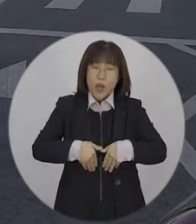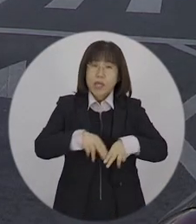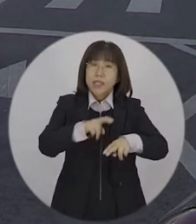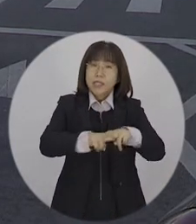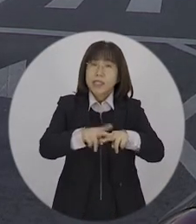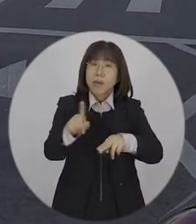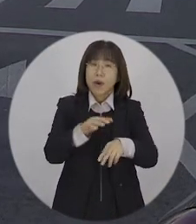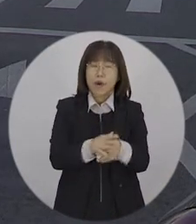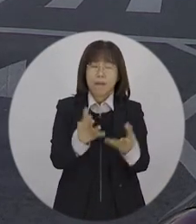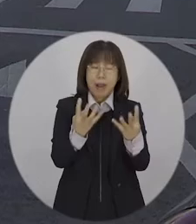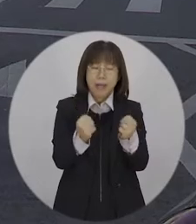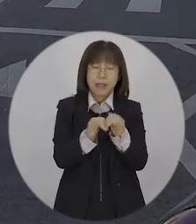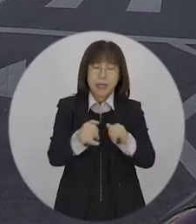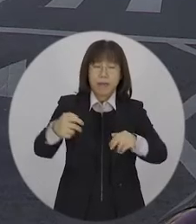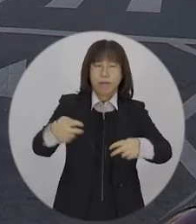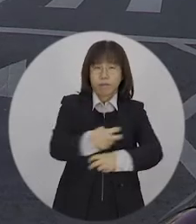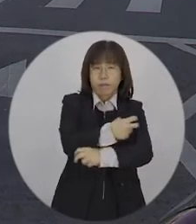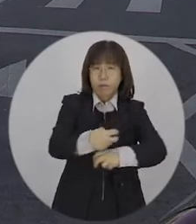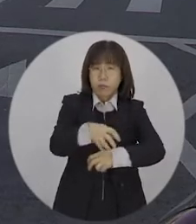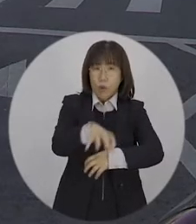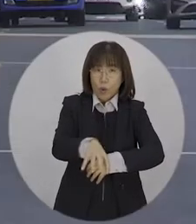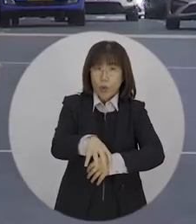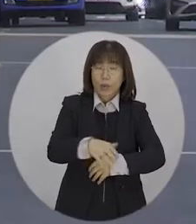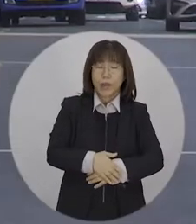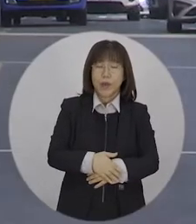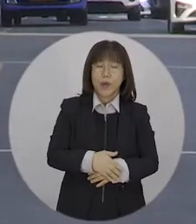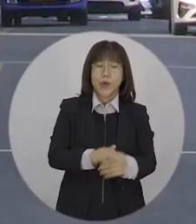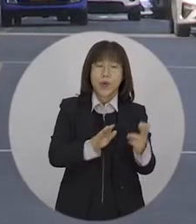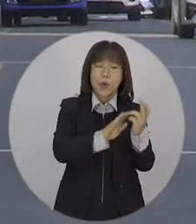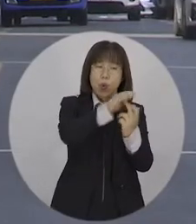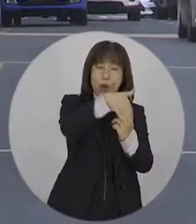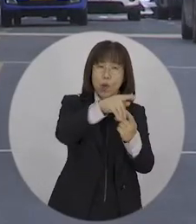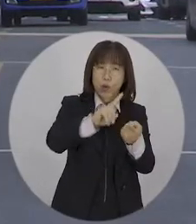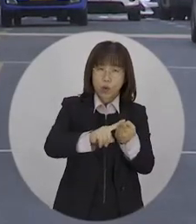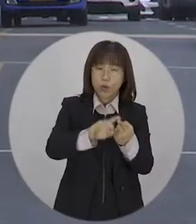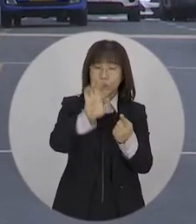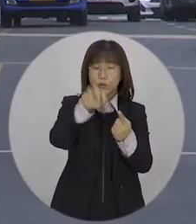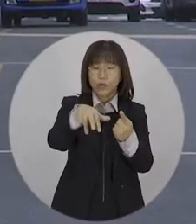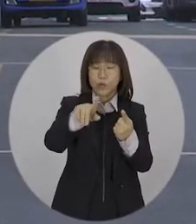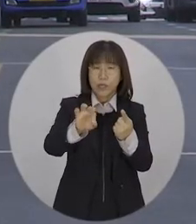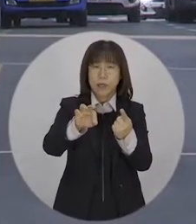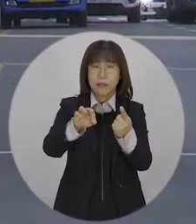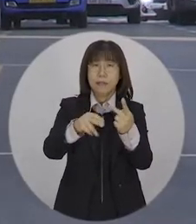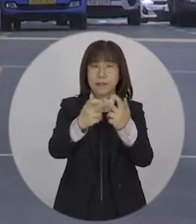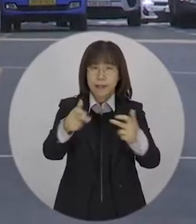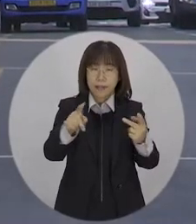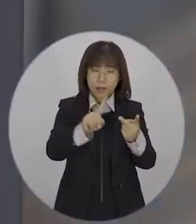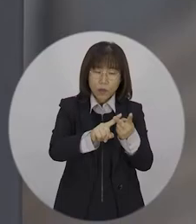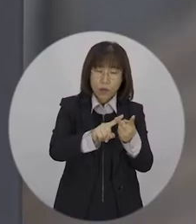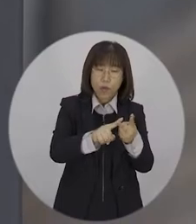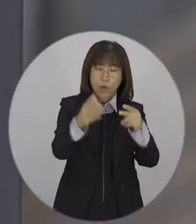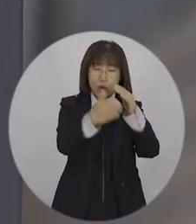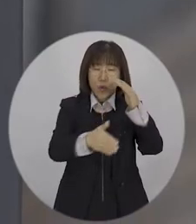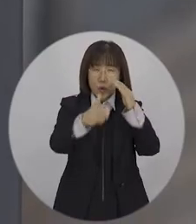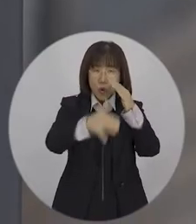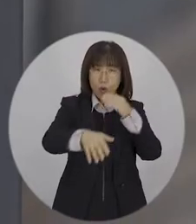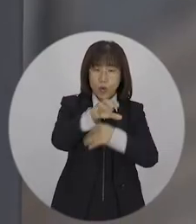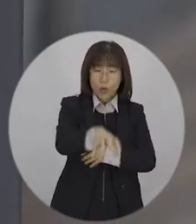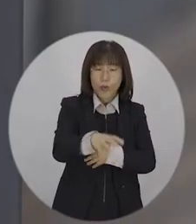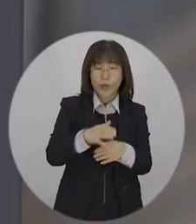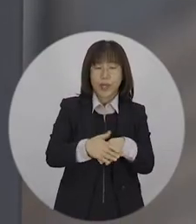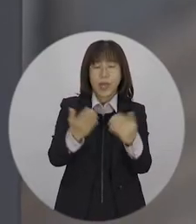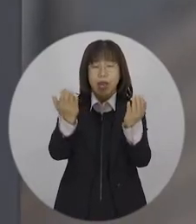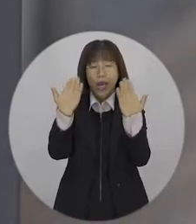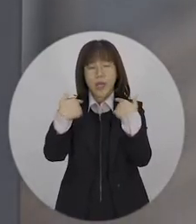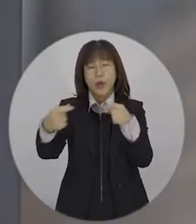5년의 자는 이동 인구가 많은 허 국력 우장산역 등 지하철 인근과 공공시설 및 학교주변 더 수